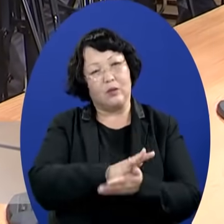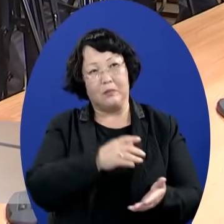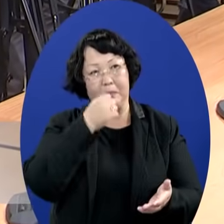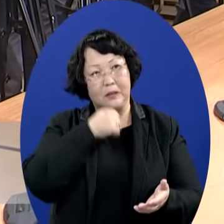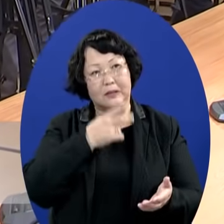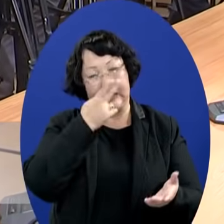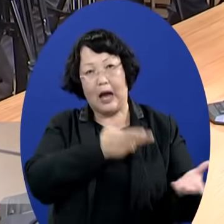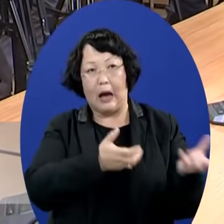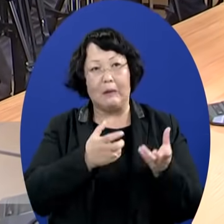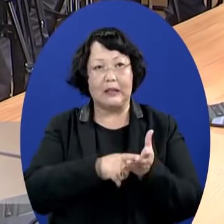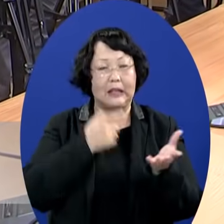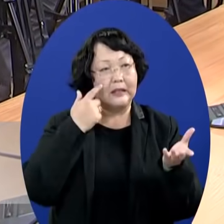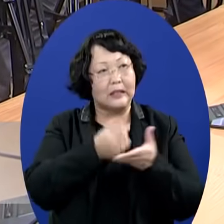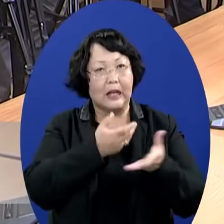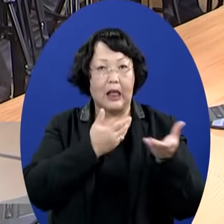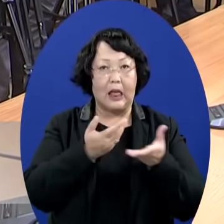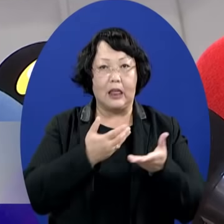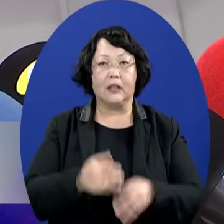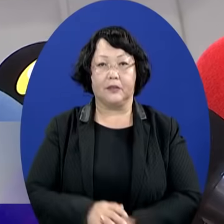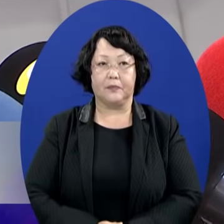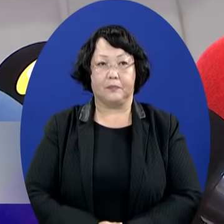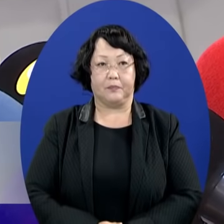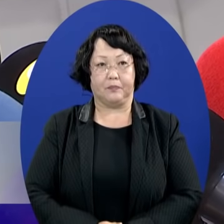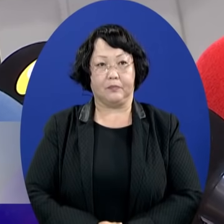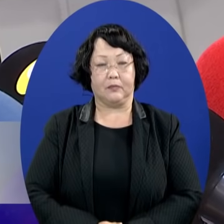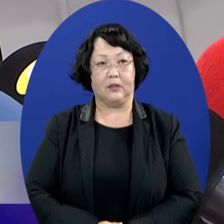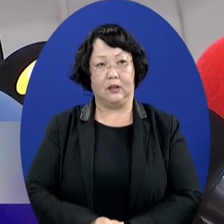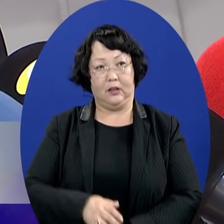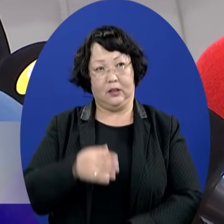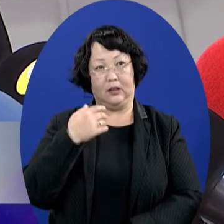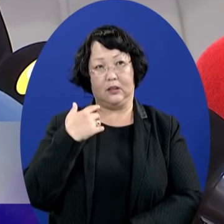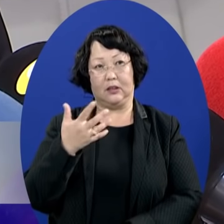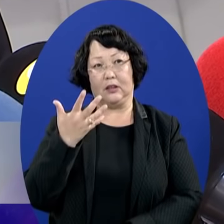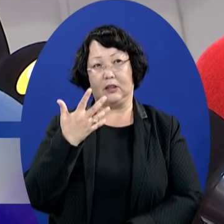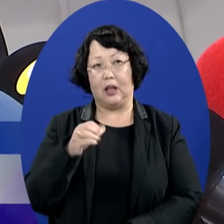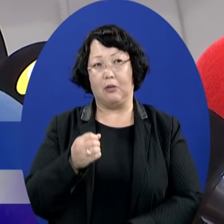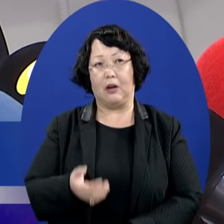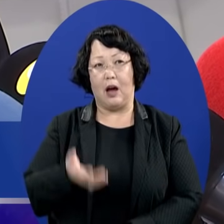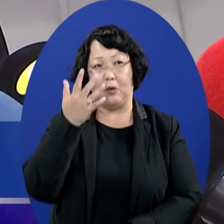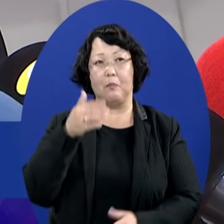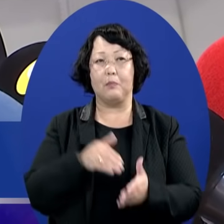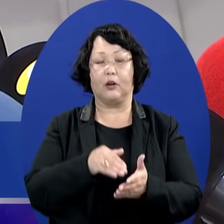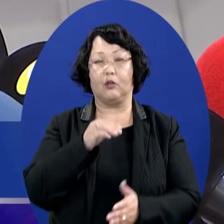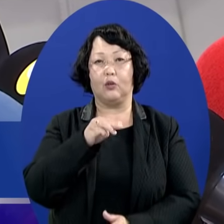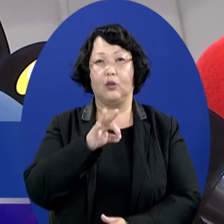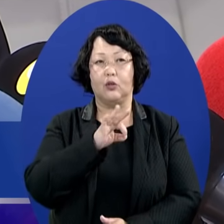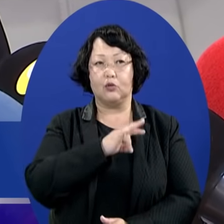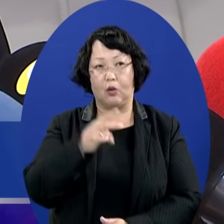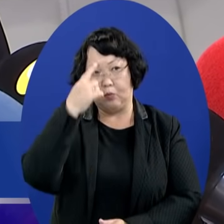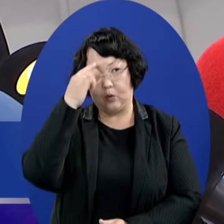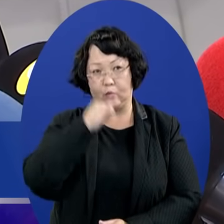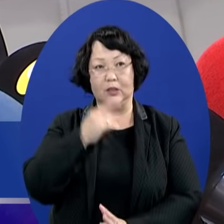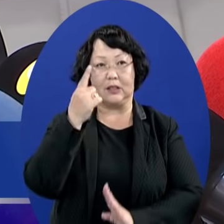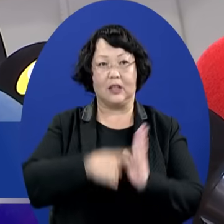асуудлаар санал солилцсон байна. Нэг вагон бол 50 тонн гэж бодох юм бол энэ 50 гараад 1000 тонн буюу манай улсын сар